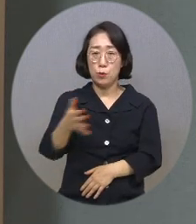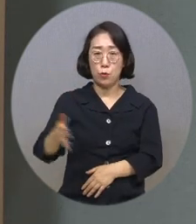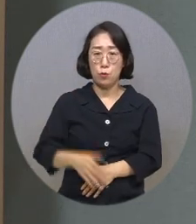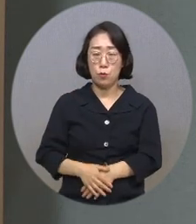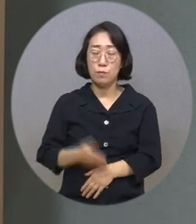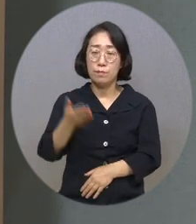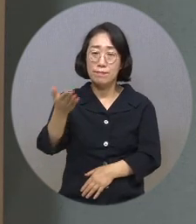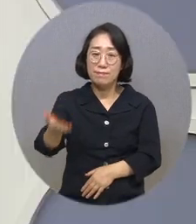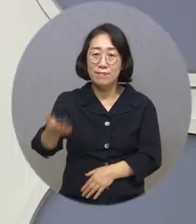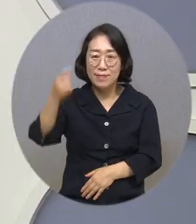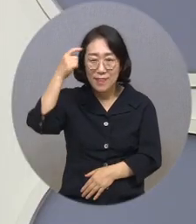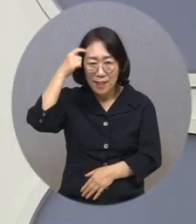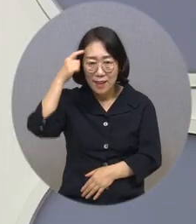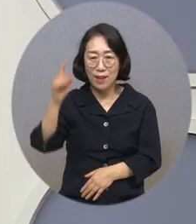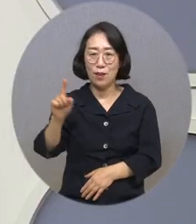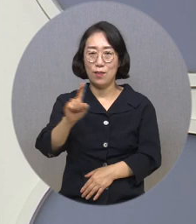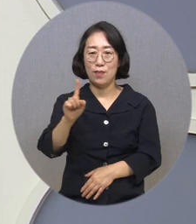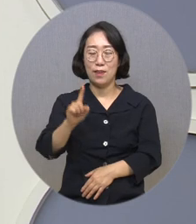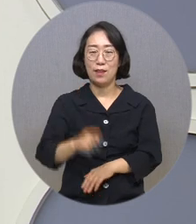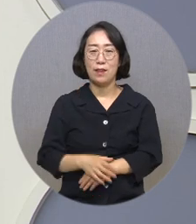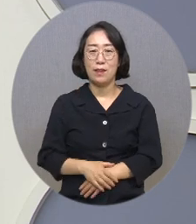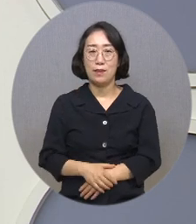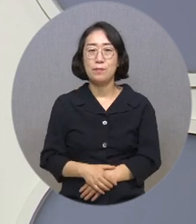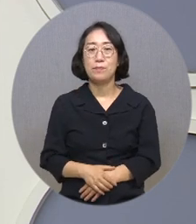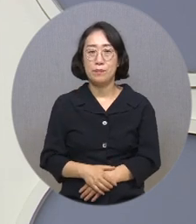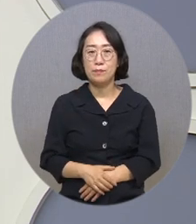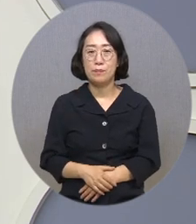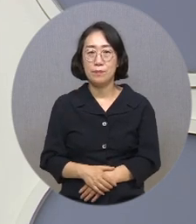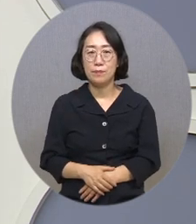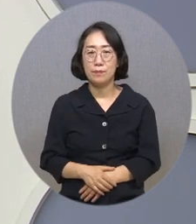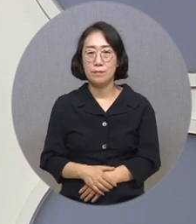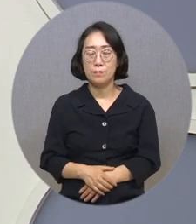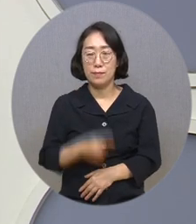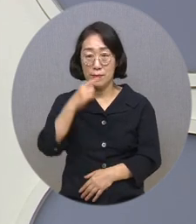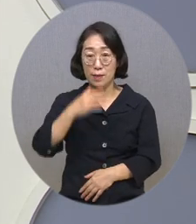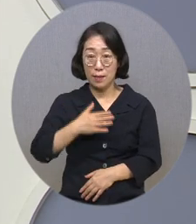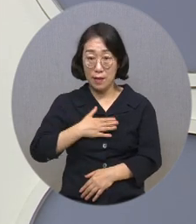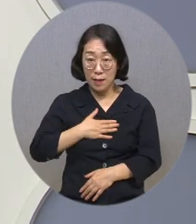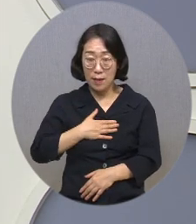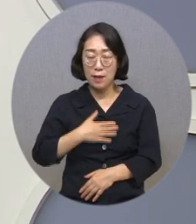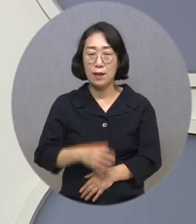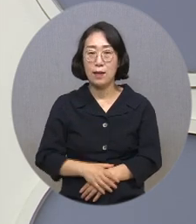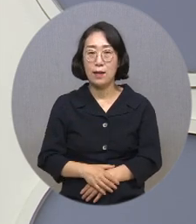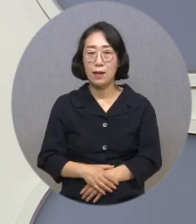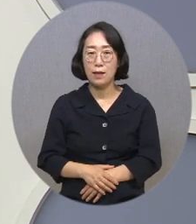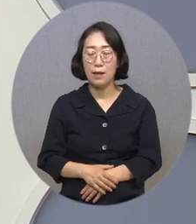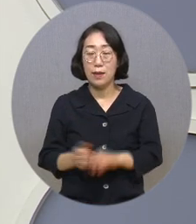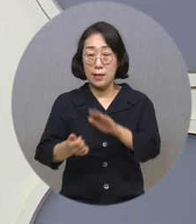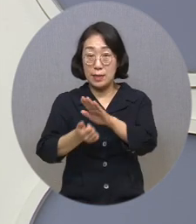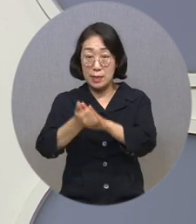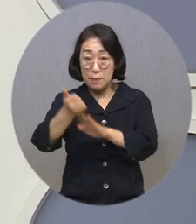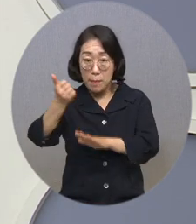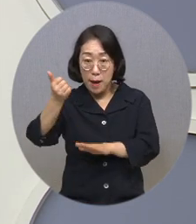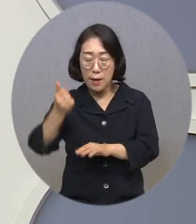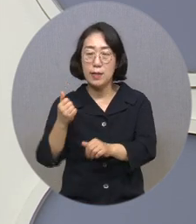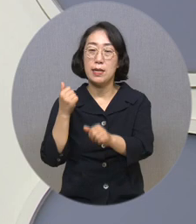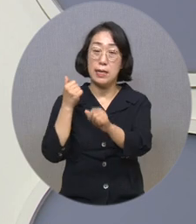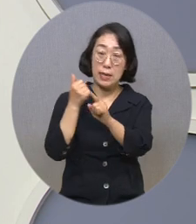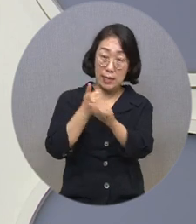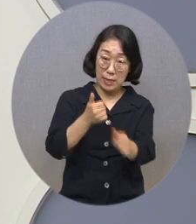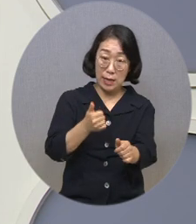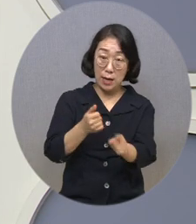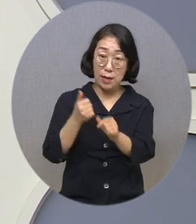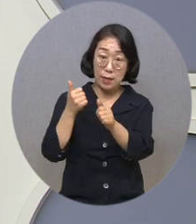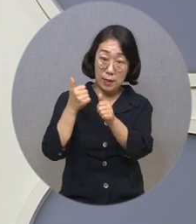정창덕 총장 어떻게 생각하십니까? 예, 그렇습니다. 이제 제가 그래서 그 아까 희망을 이긴다 책을 쓰고 이제